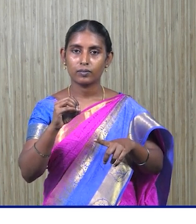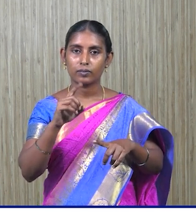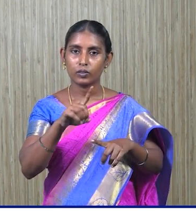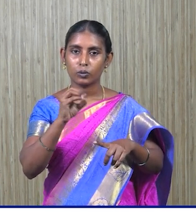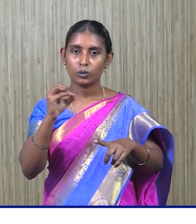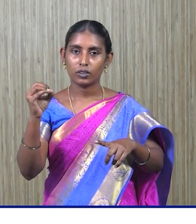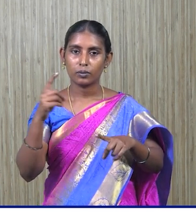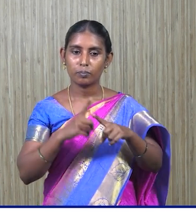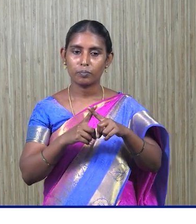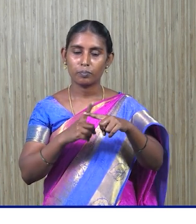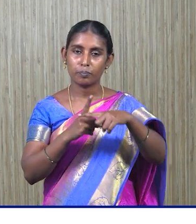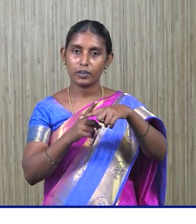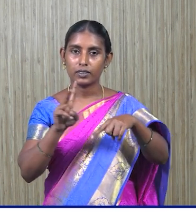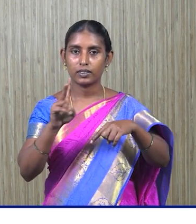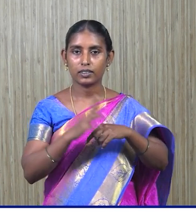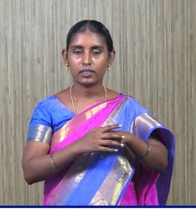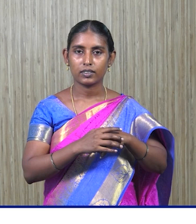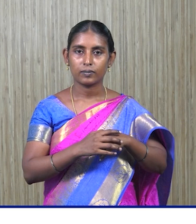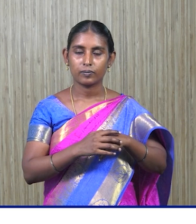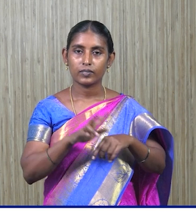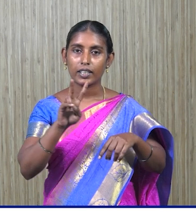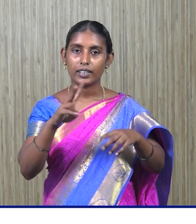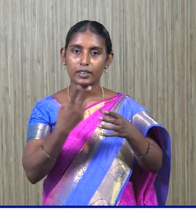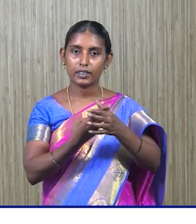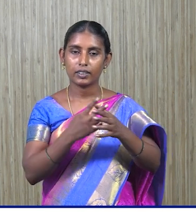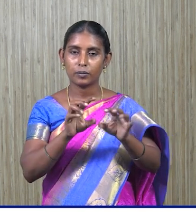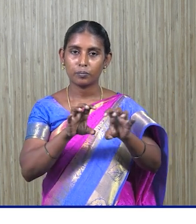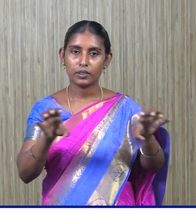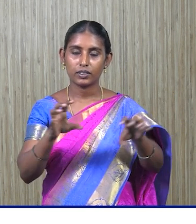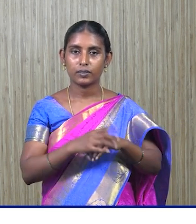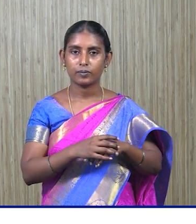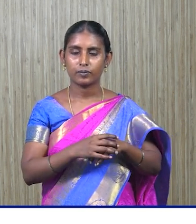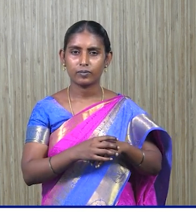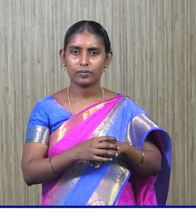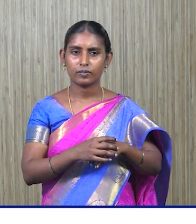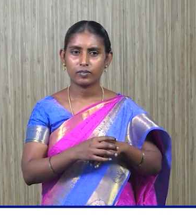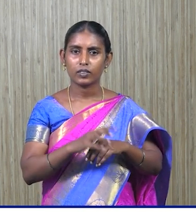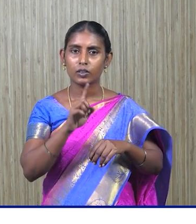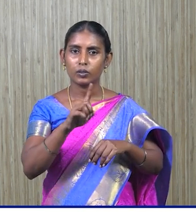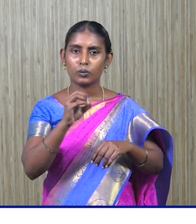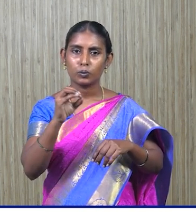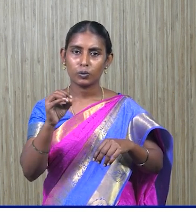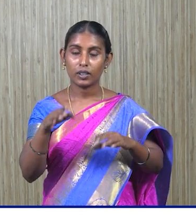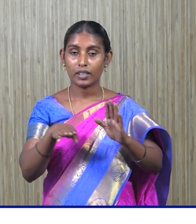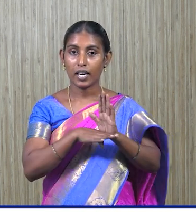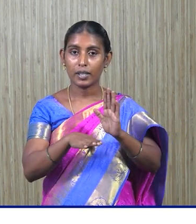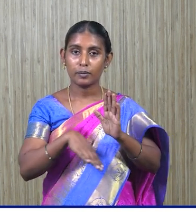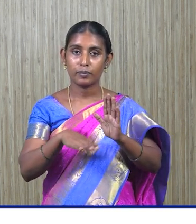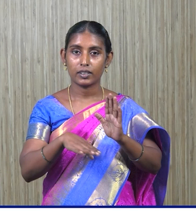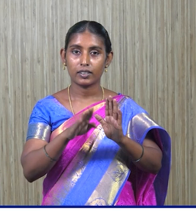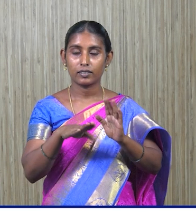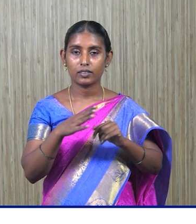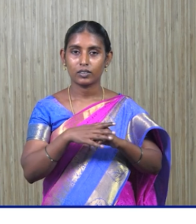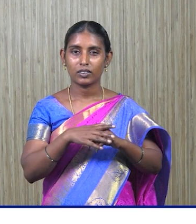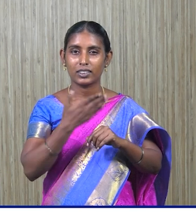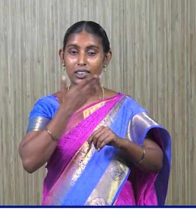நாம் பிரித்து கொள்கின்றோம். எப்படி எழுதலாம் 102? இரு எண்களின் கூடுதலாக நம்மால் எழுத முடியும். இருந்தால் 100 அடிப்படை எண்ணாக வருமானால் கணக்கீடு